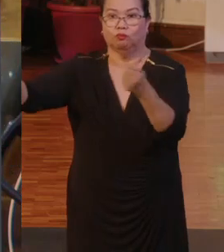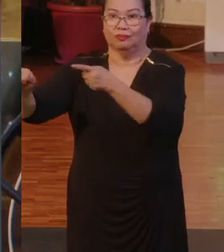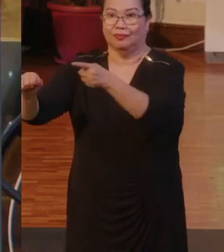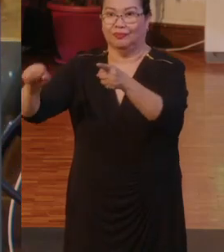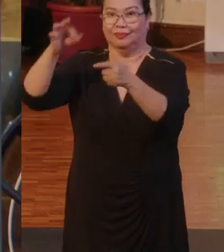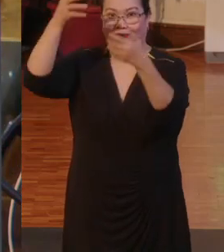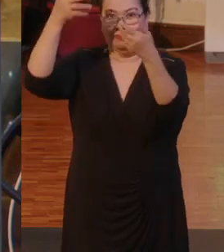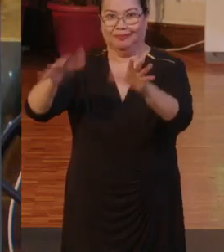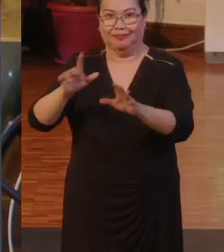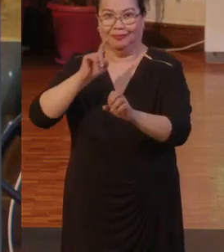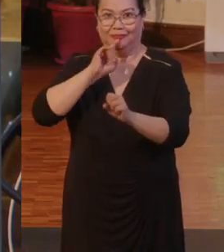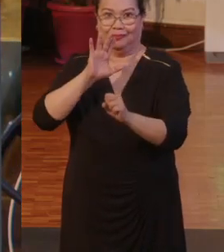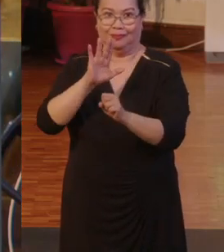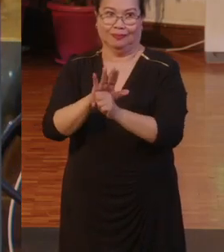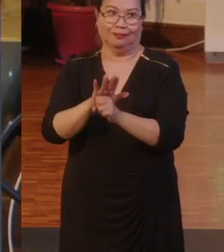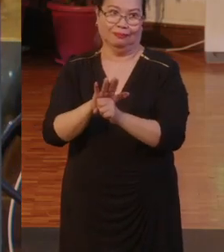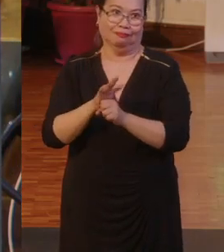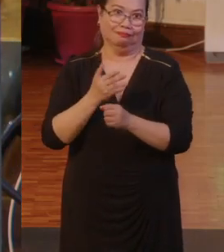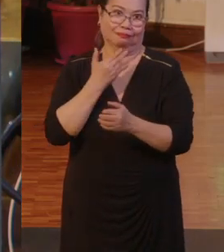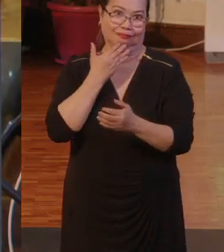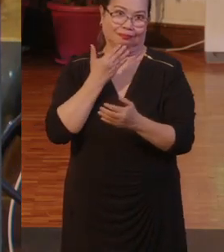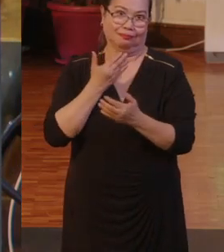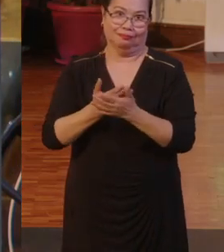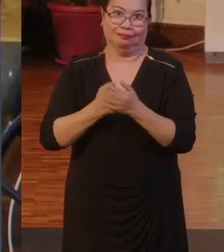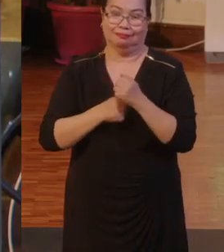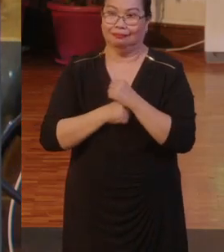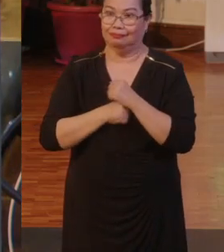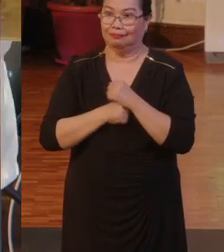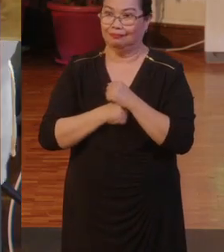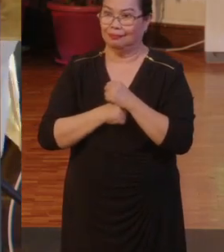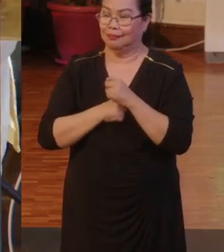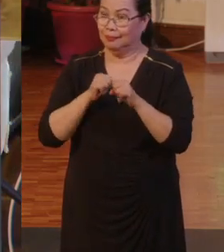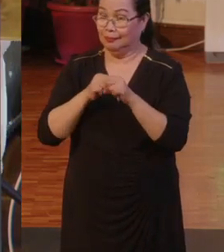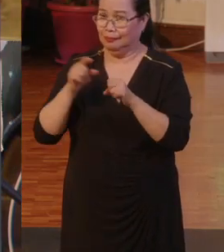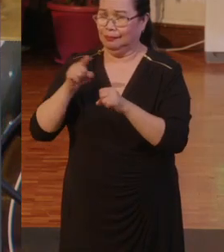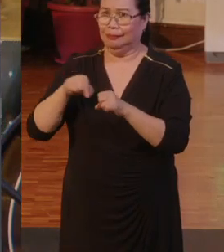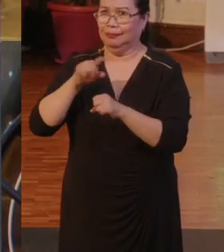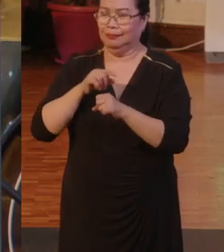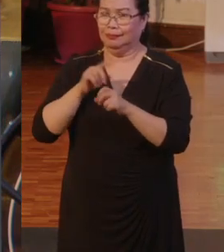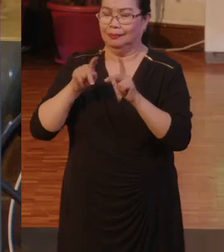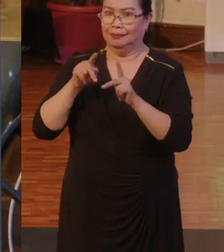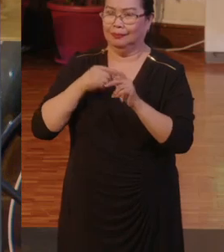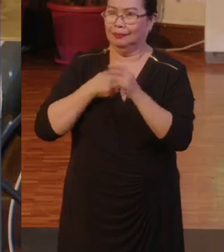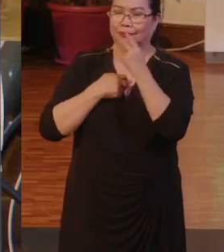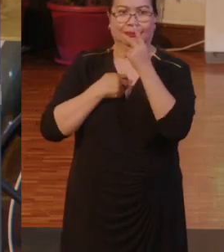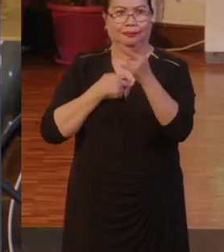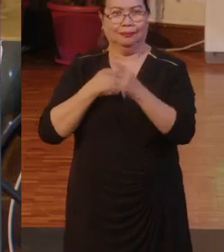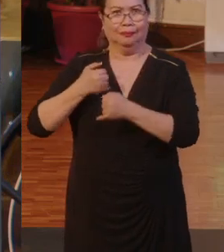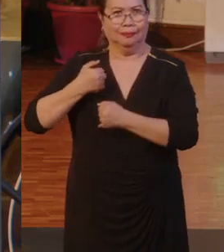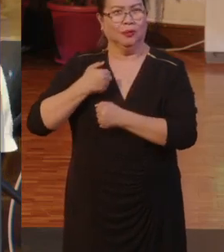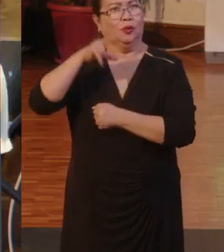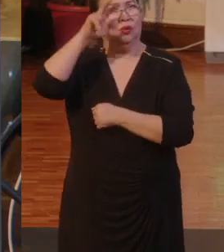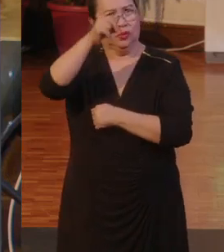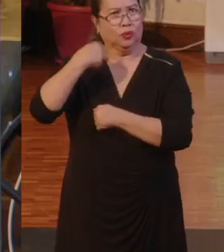bitbit na mga Diyos-Diyusan. Siguro yung pusa na kumakaway.